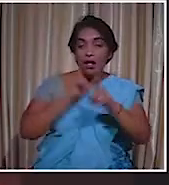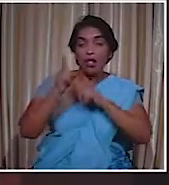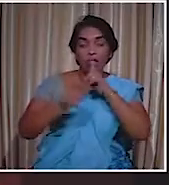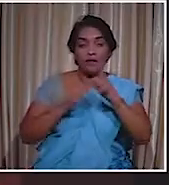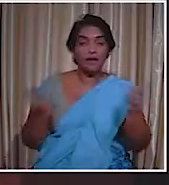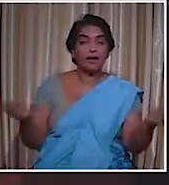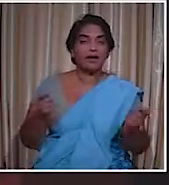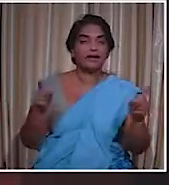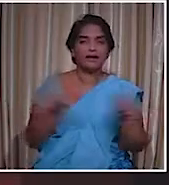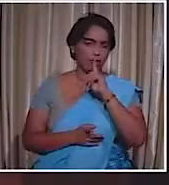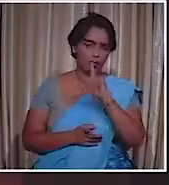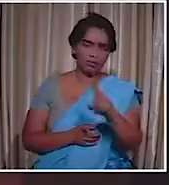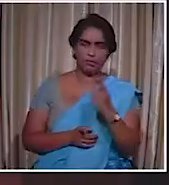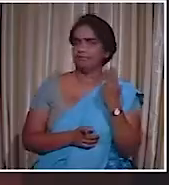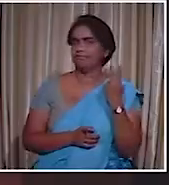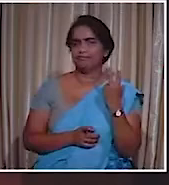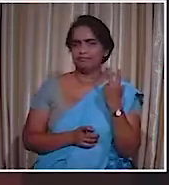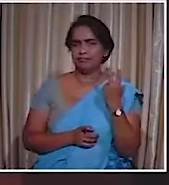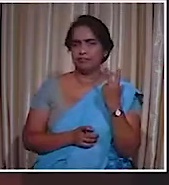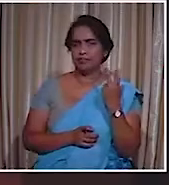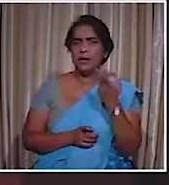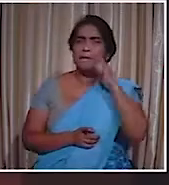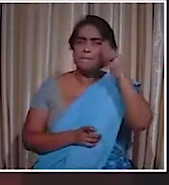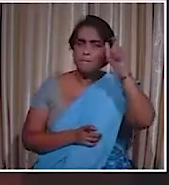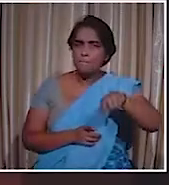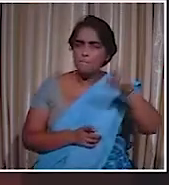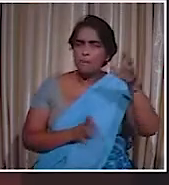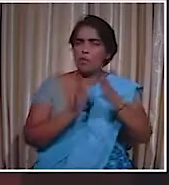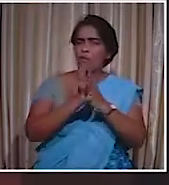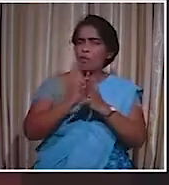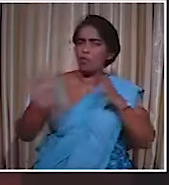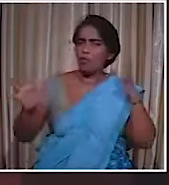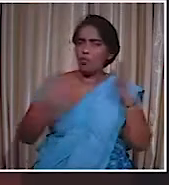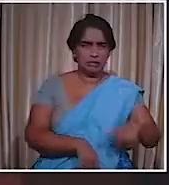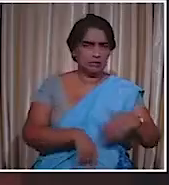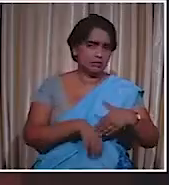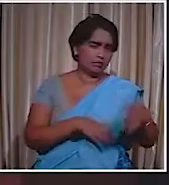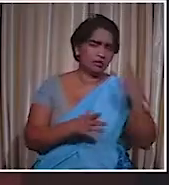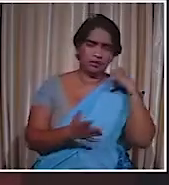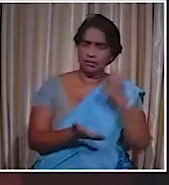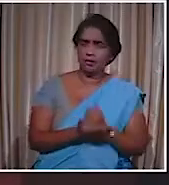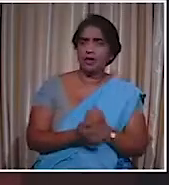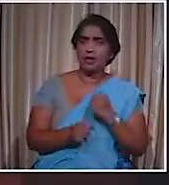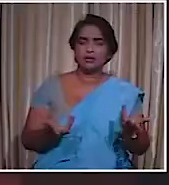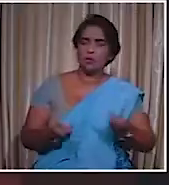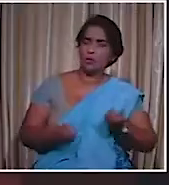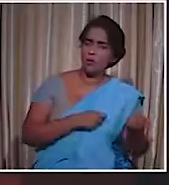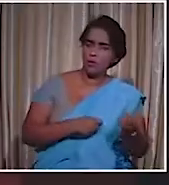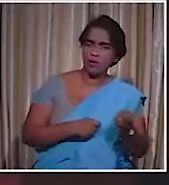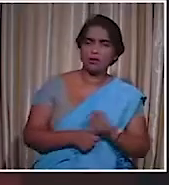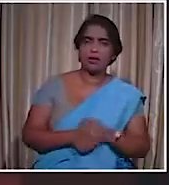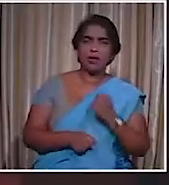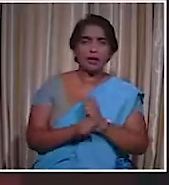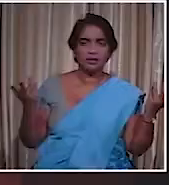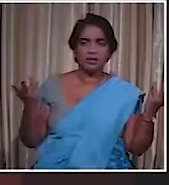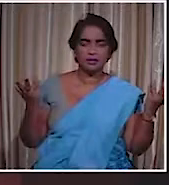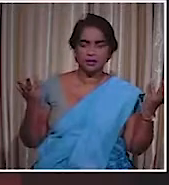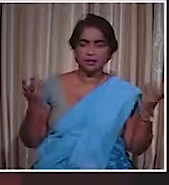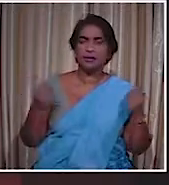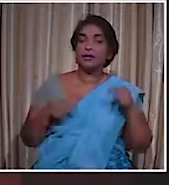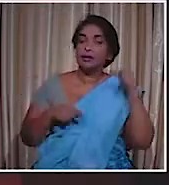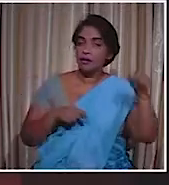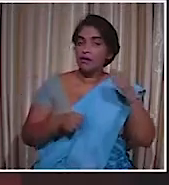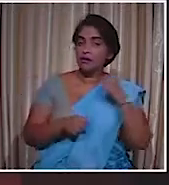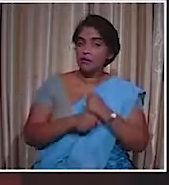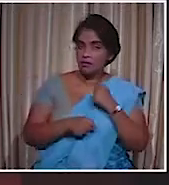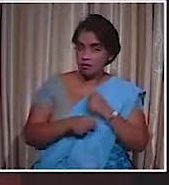මේ ආණ්ඩුව පරිවර්තනය කරලා තියෙන මේ මිනිස්සු පෝලිං වල දුක් විඳින මොහොතේ ගෑස් වලින් ගහනවා ගෑස් වලින් හොරා කරනවා මේ